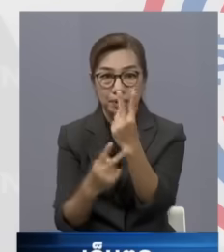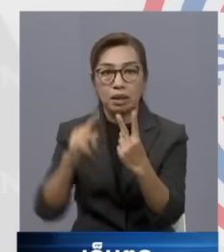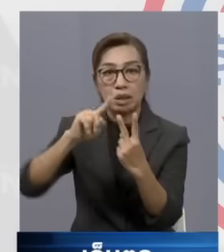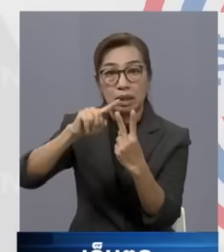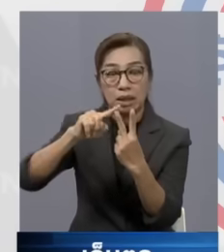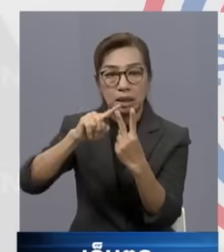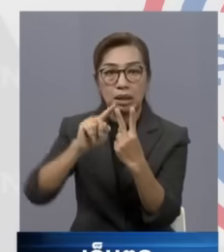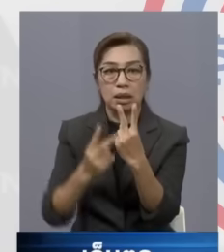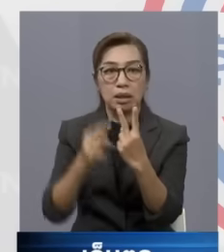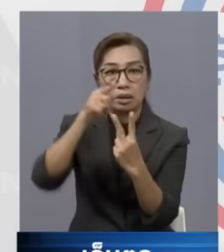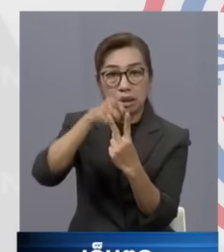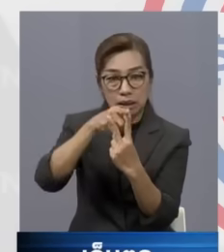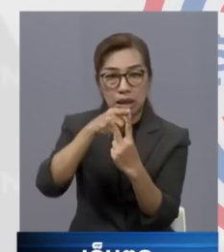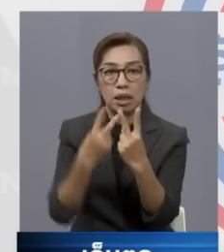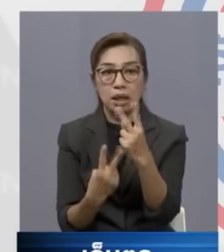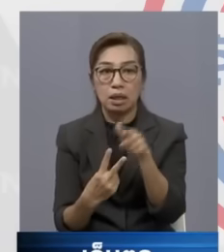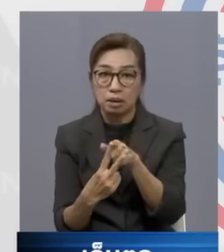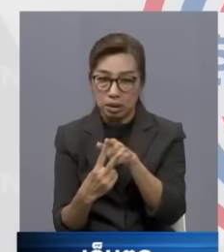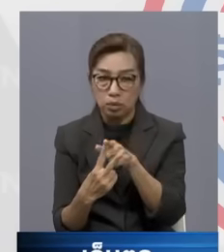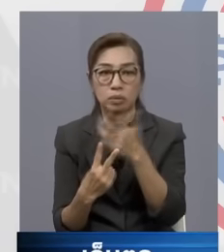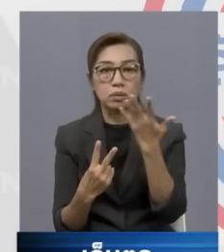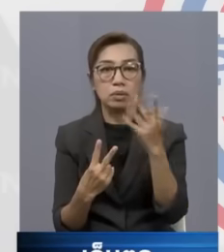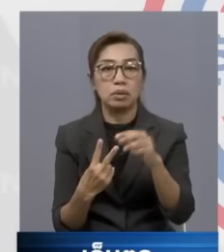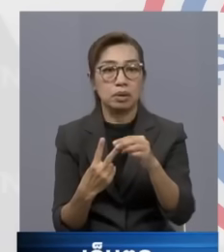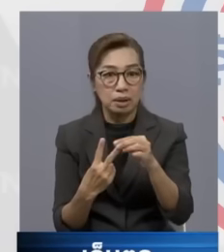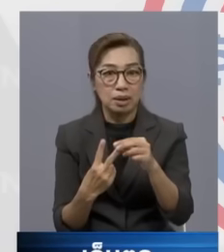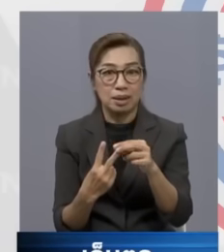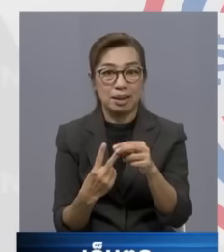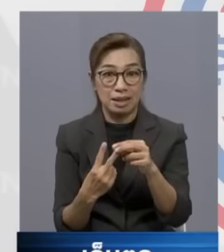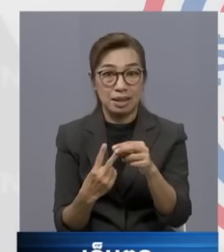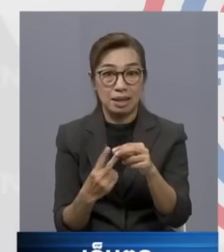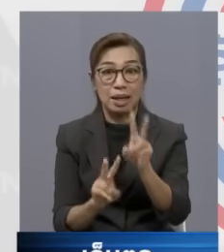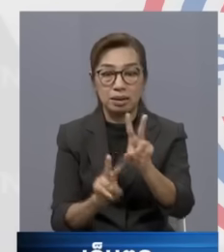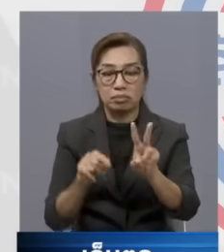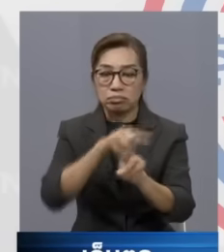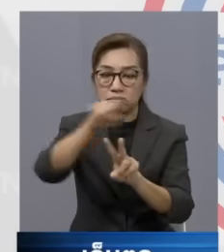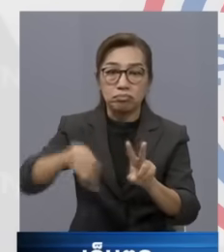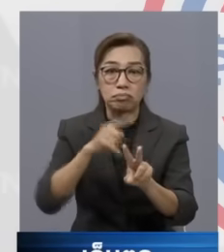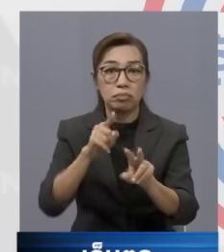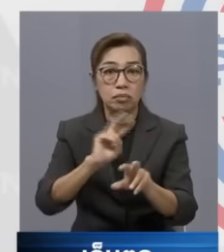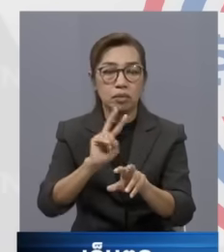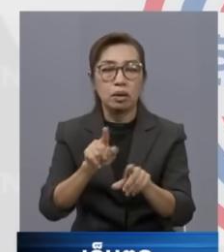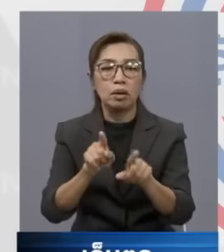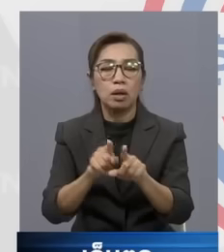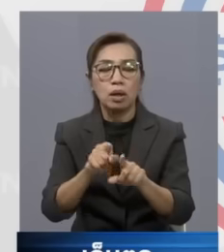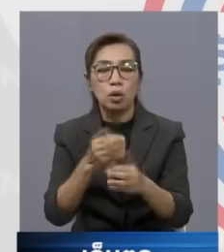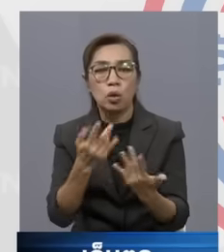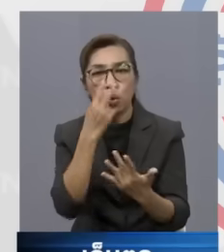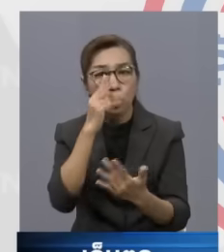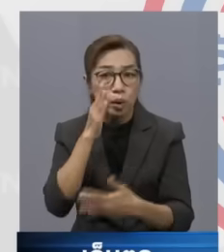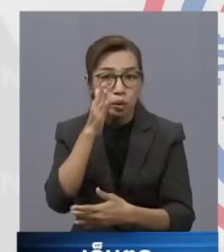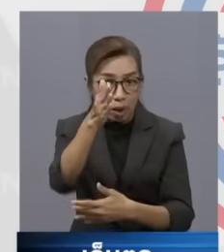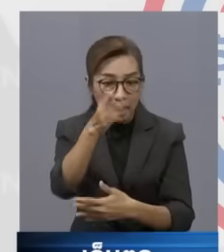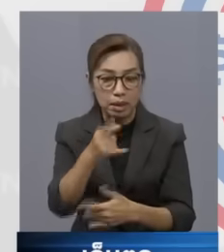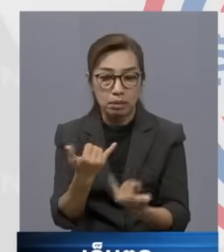ริกคุณสันติพร้อมพระคุณตรีนุชเทียนทองหรือว่าชื่อของคุณนฤมลภิญโญซินวัฒน์นะครับซึ่งในที่สุดแล้วก็ต้องลุ้นกันนะครับว่า